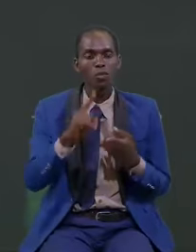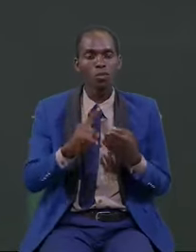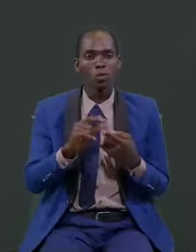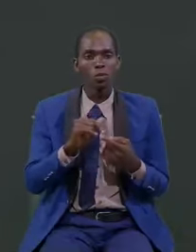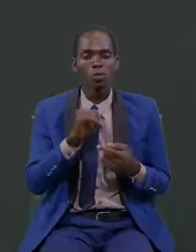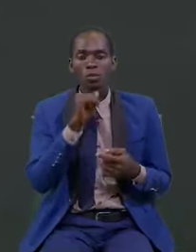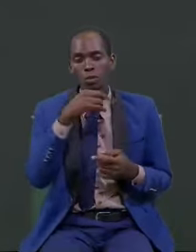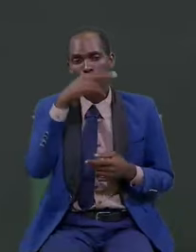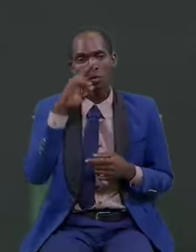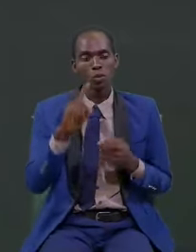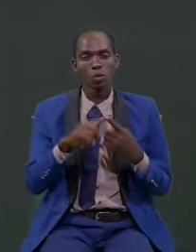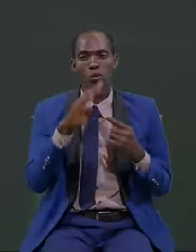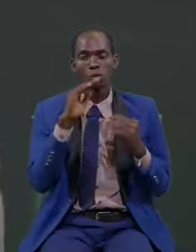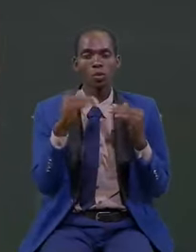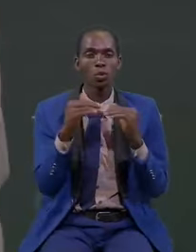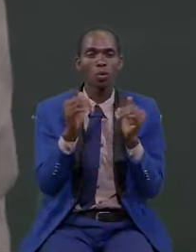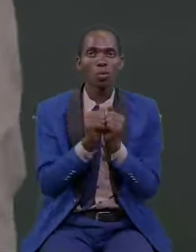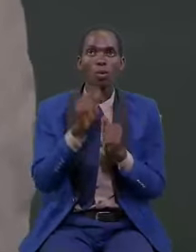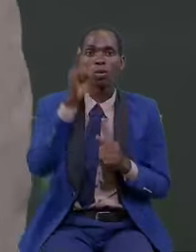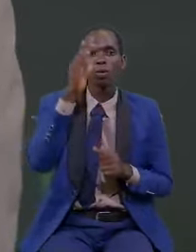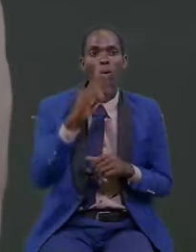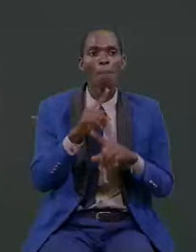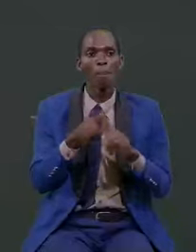d'être égal avec Dieu. Verset 7.